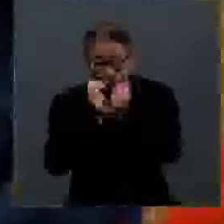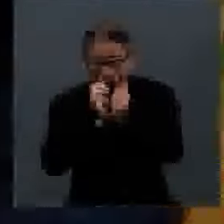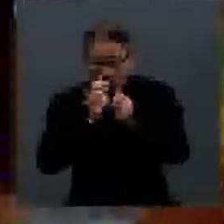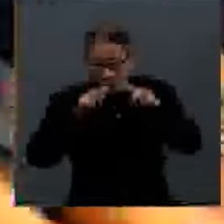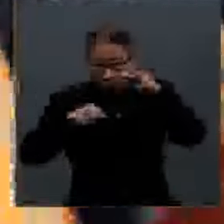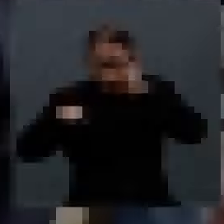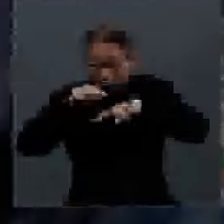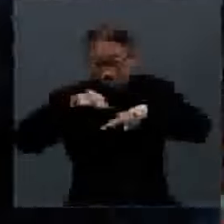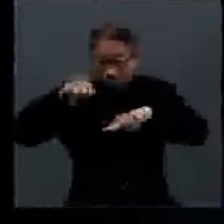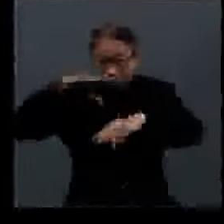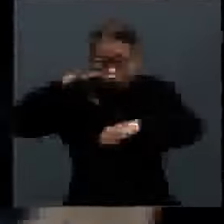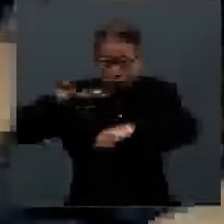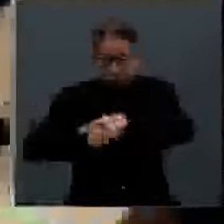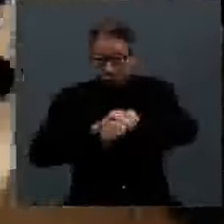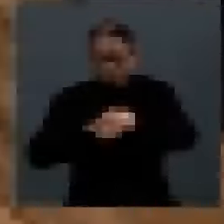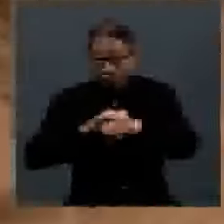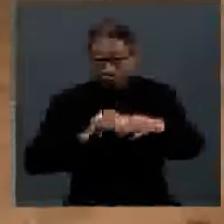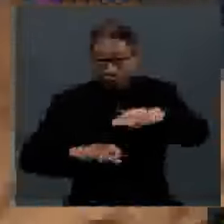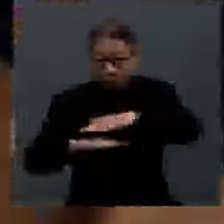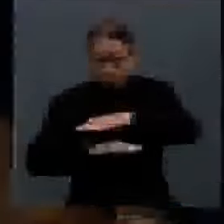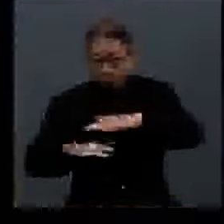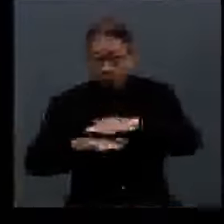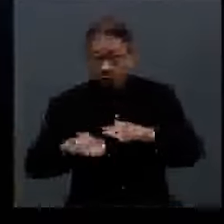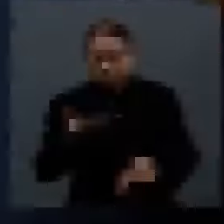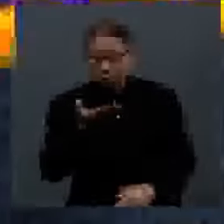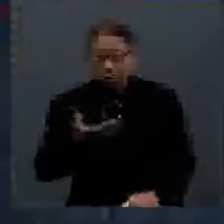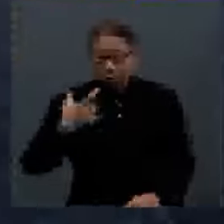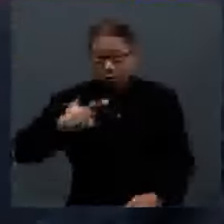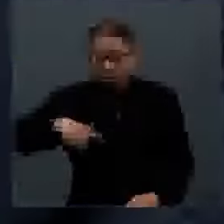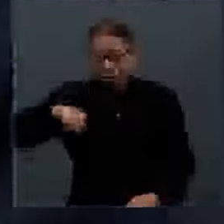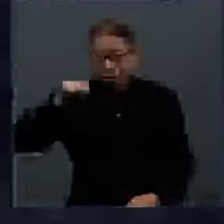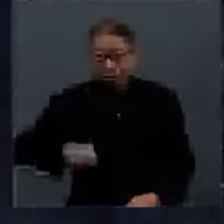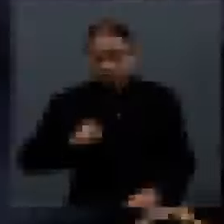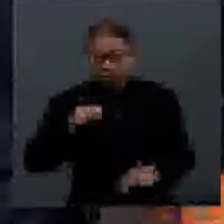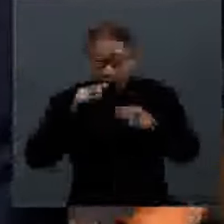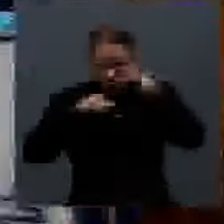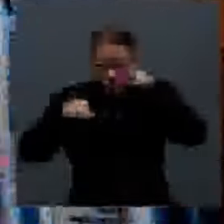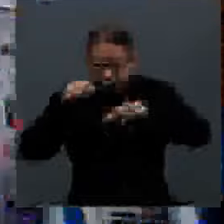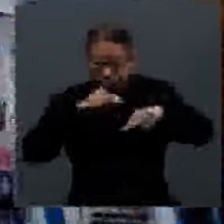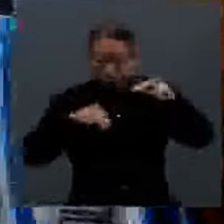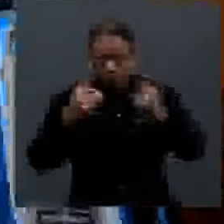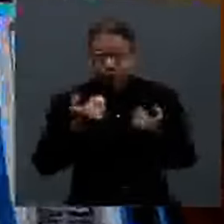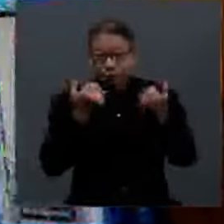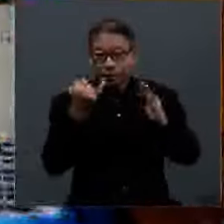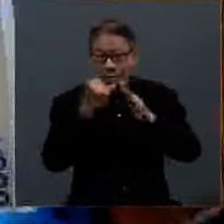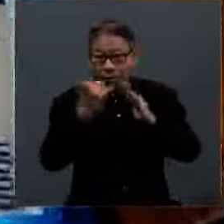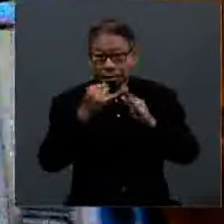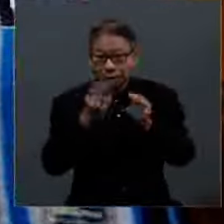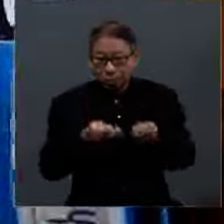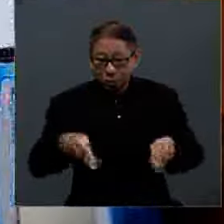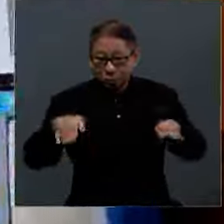ค้นน่ะนะครับเจ้าหน้าที่จึงรวบรวมพยานหลักฐานขออนุมัติสาออกหมายค้น 4จุดพร้อมๆกันนะครับในตำบลดอนตูมอำเภอบางเลนจังหวัด